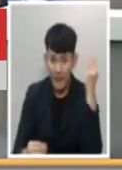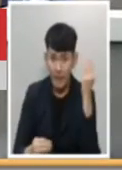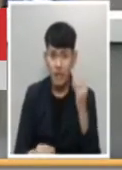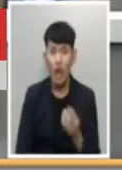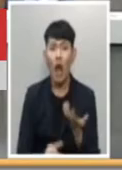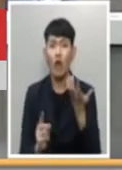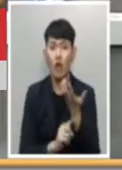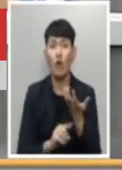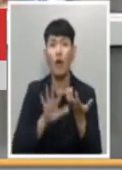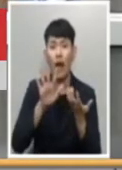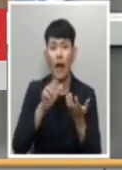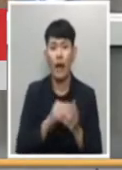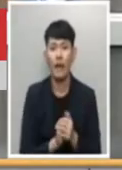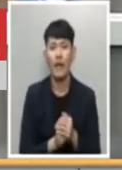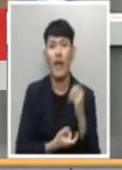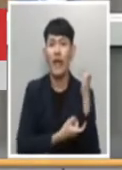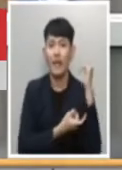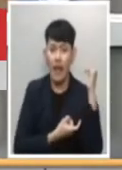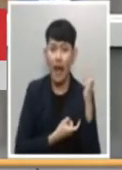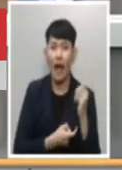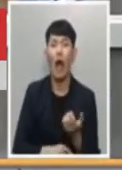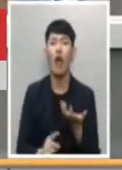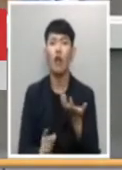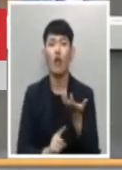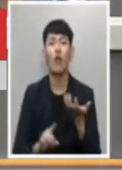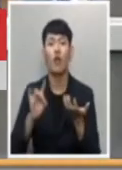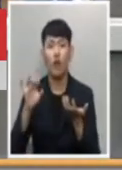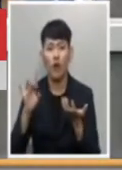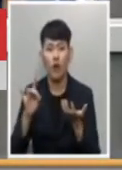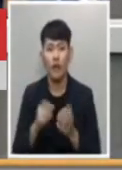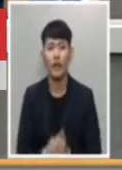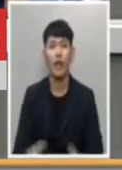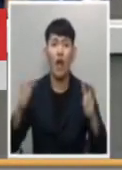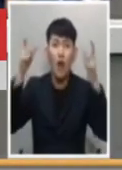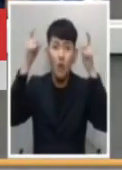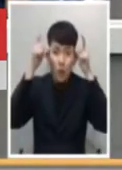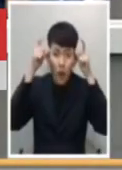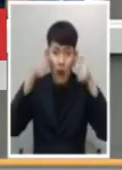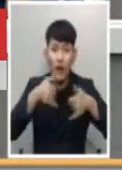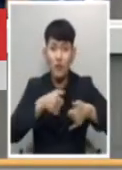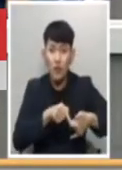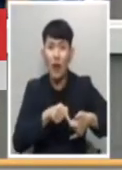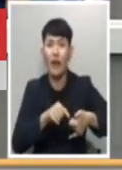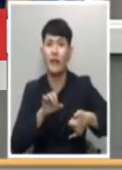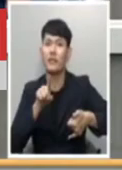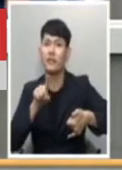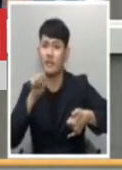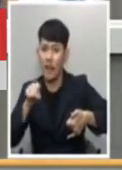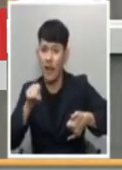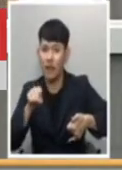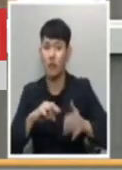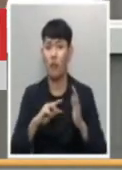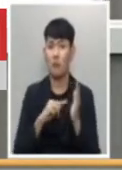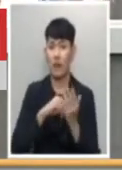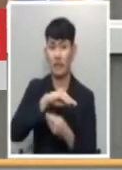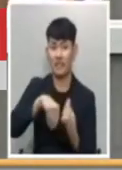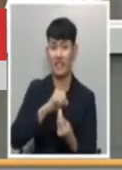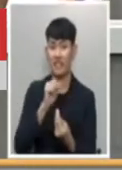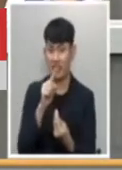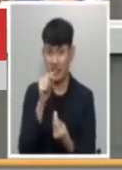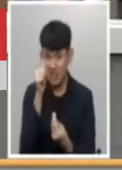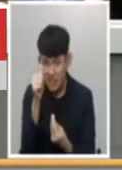ละ100บักหูย้อยตัวละแสนก็คือวัวครับเมื่อเศรษฐกิจดีครับลดน้ำที่รากหญ้าน้องมีส